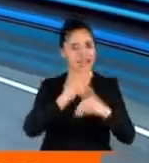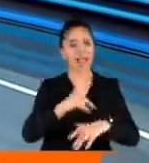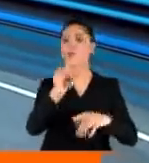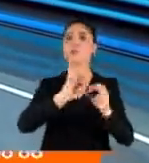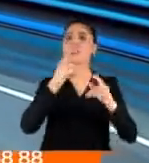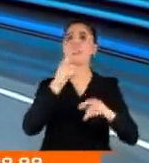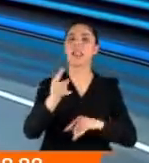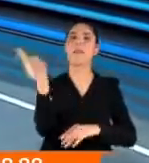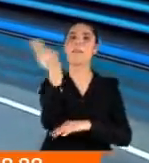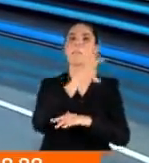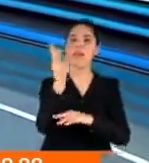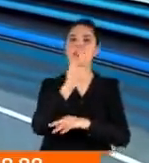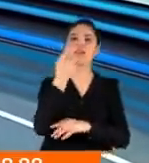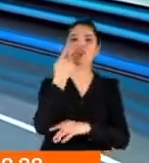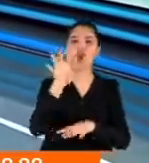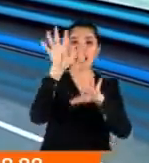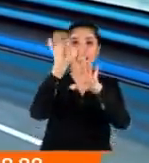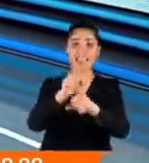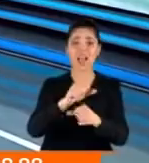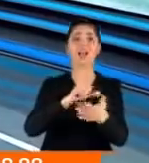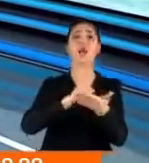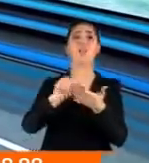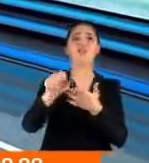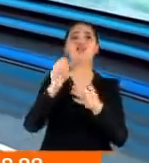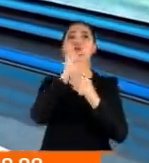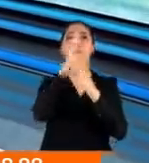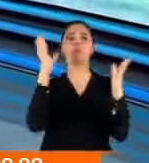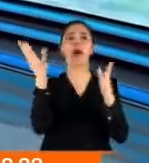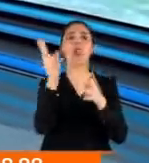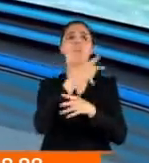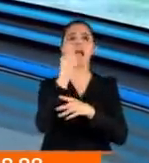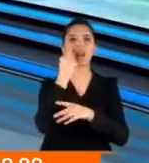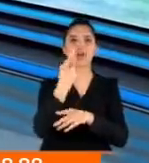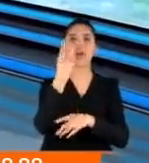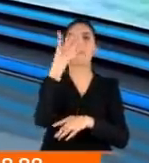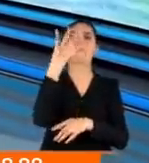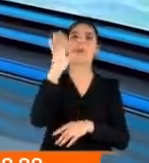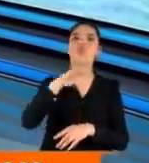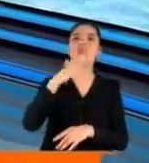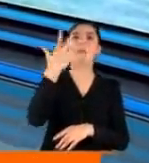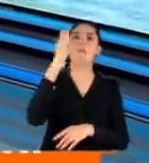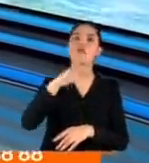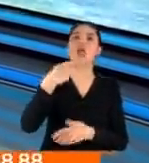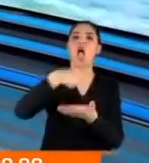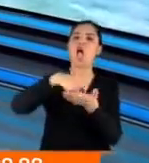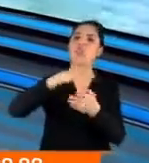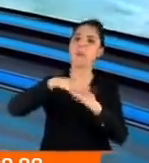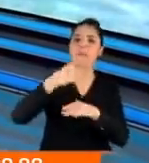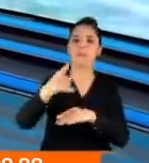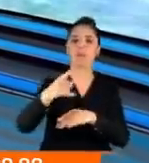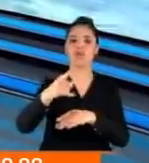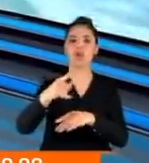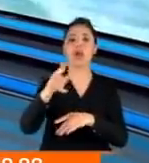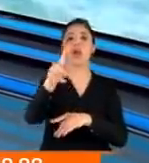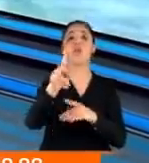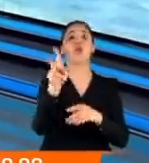Nasıl? Balıkçılara yakaladıkları her balon balığına karşılık 5'er lira ödeme yapılacak ama